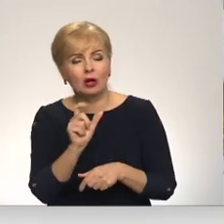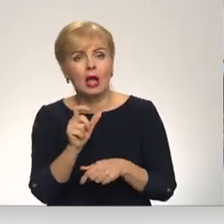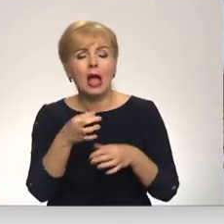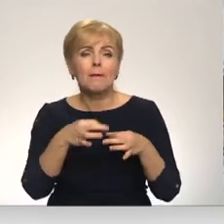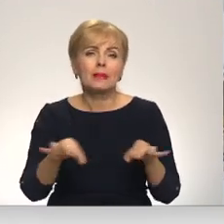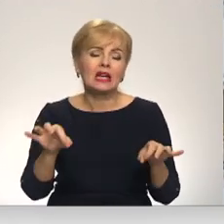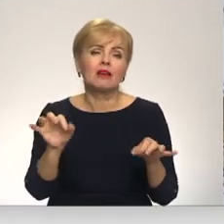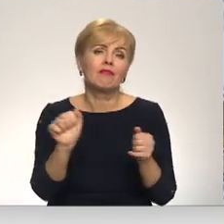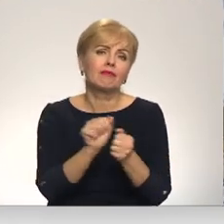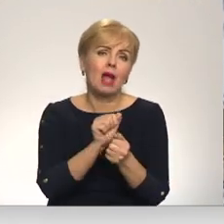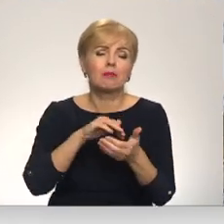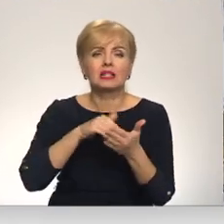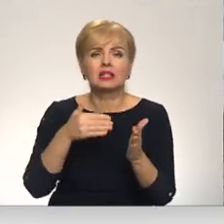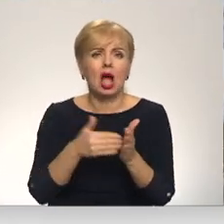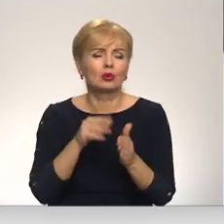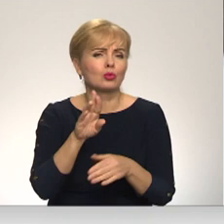dzīvnieku status un